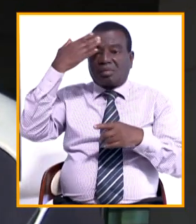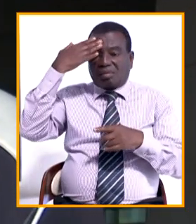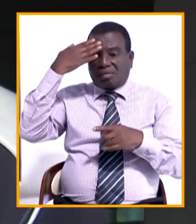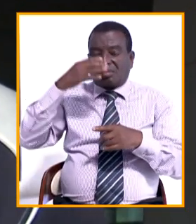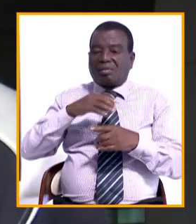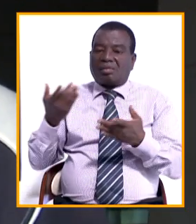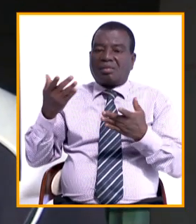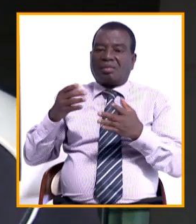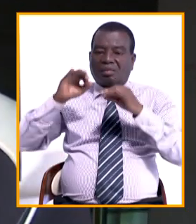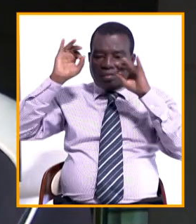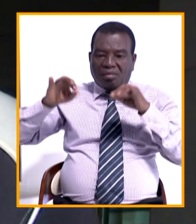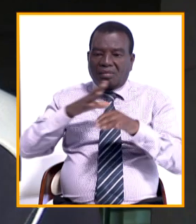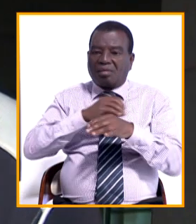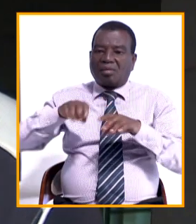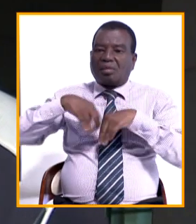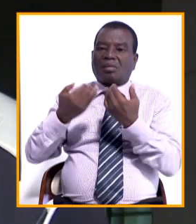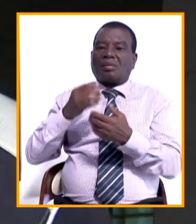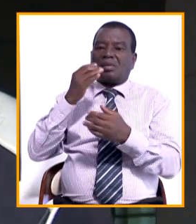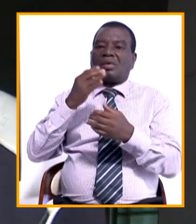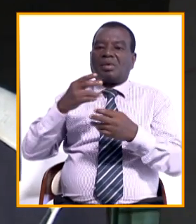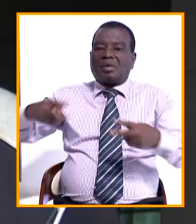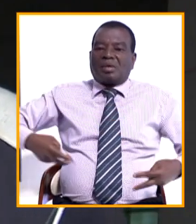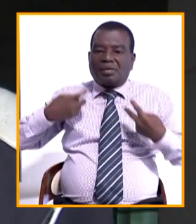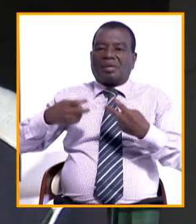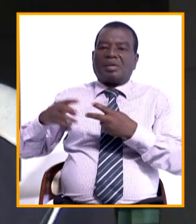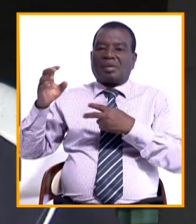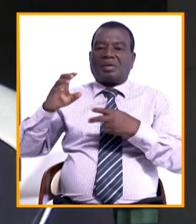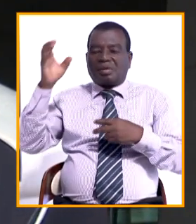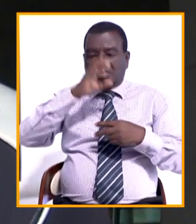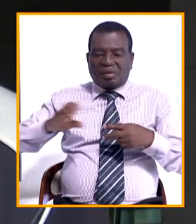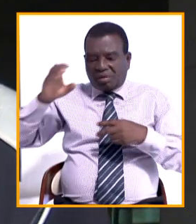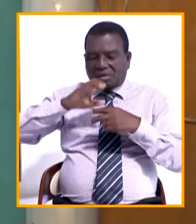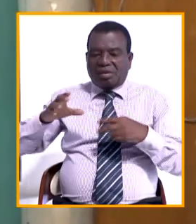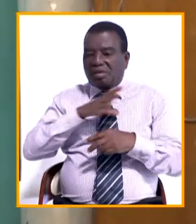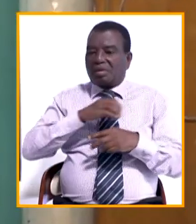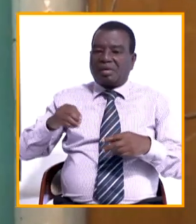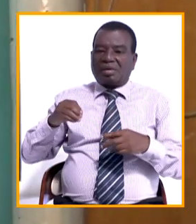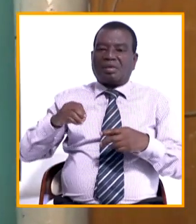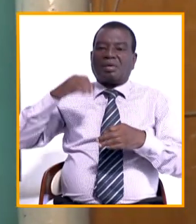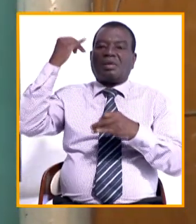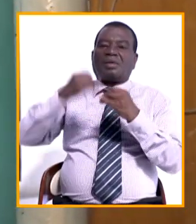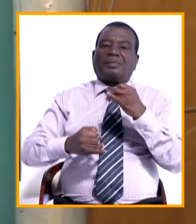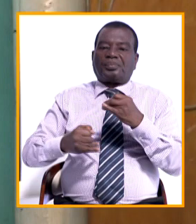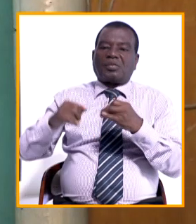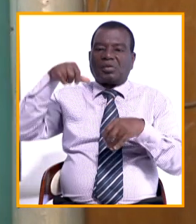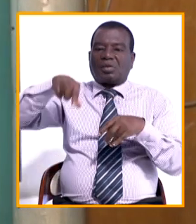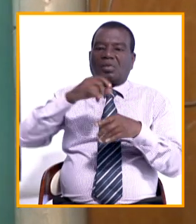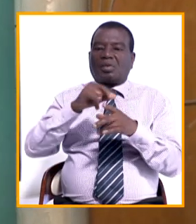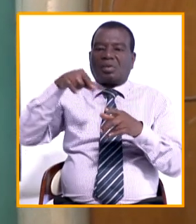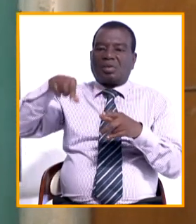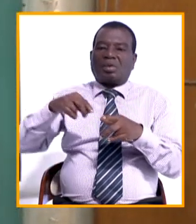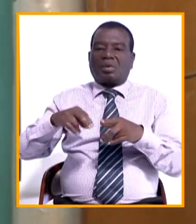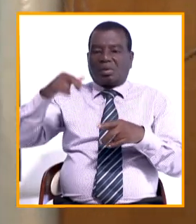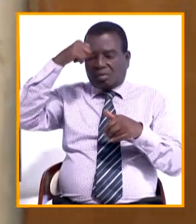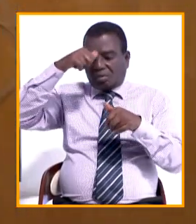Mohammed, comment est-ce qu'il a vécu et chercher à ressembler à cet homme-là. Au final, que doit-on retenir relativement